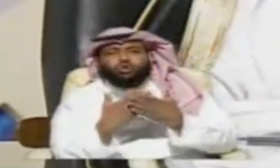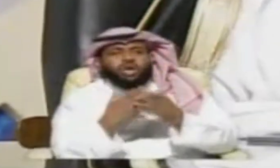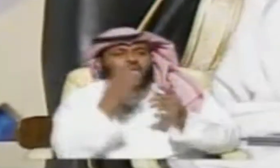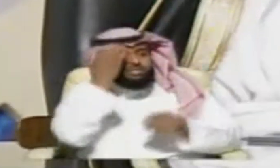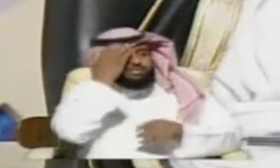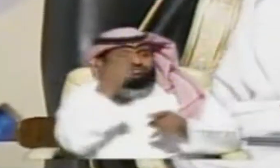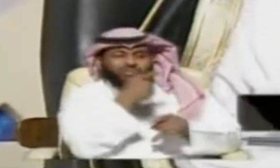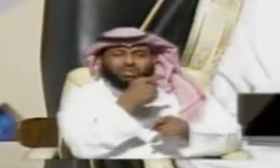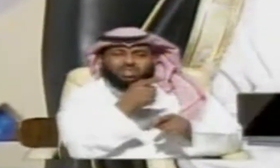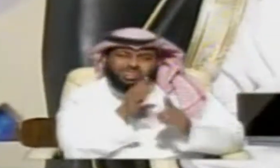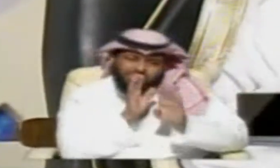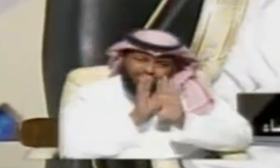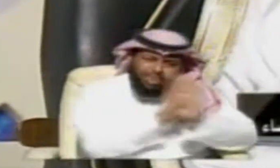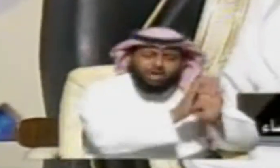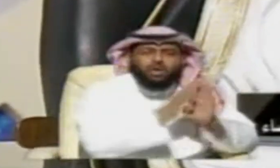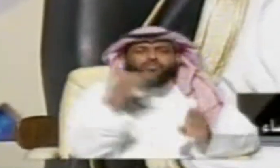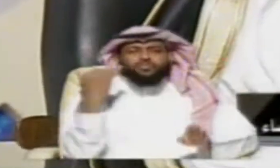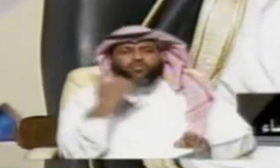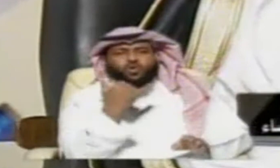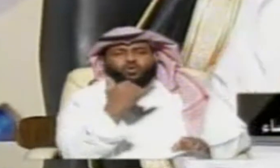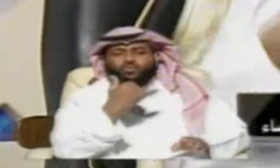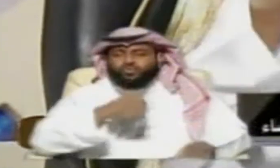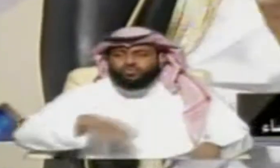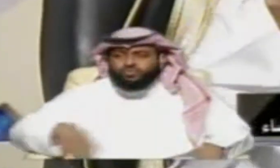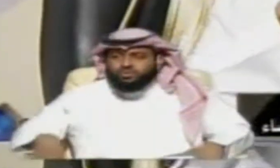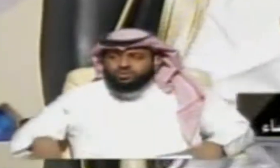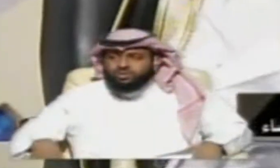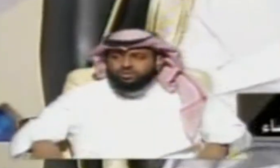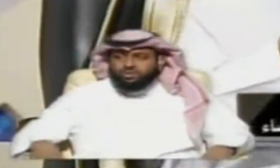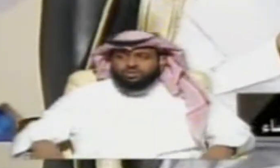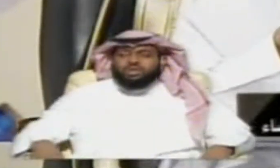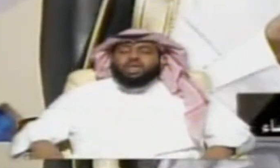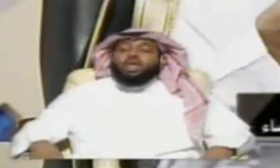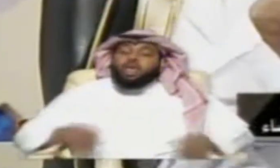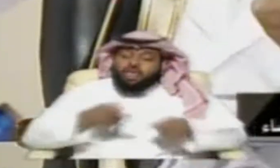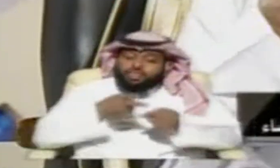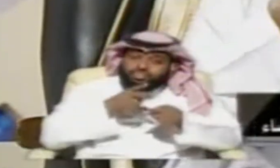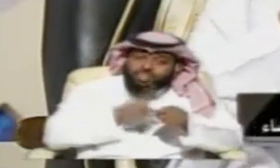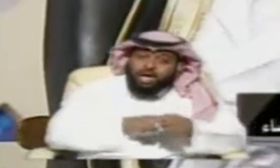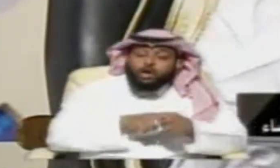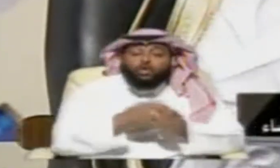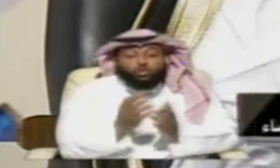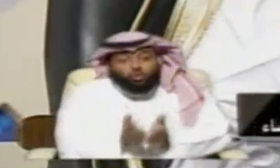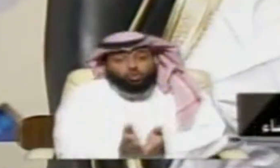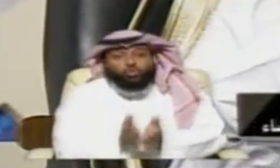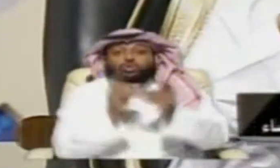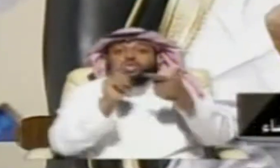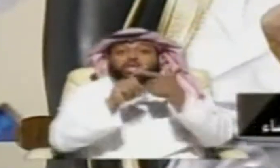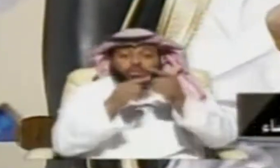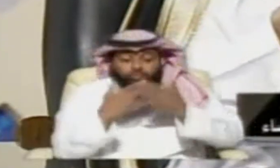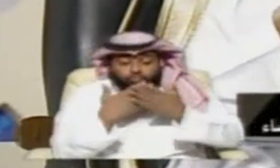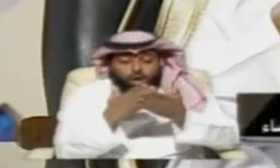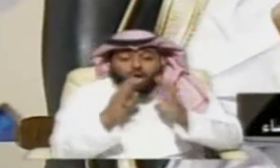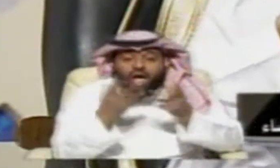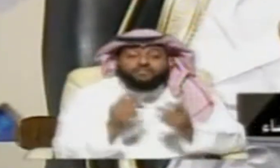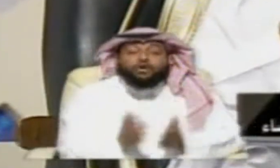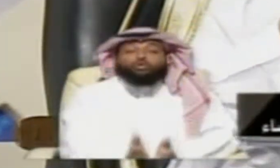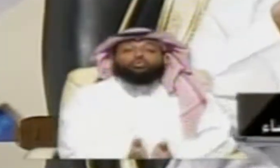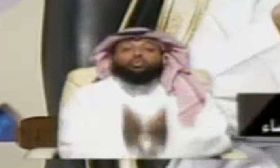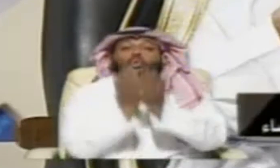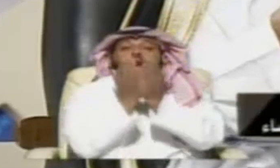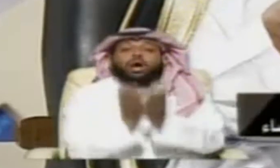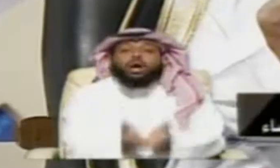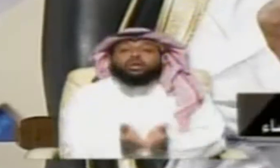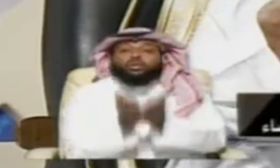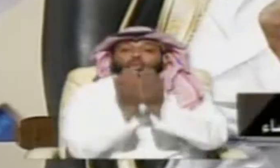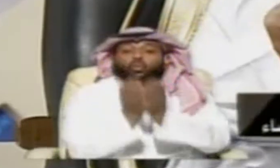من العدو الصهيوني. أيضا الدعاء لهم، هذا أيضا واجب على المسلمين أن